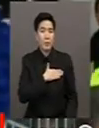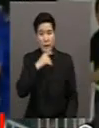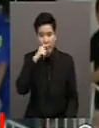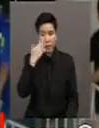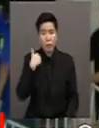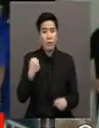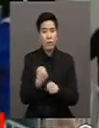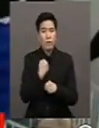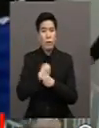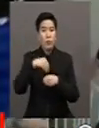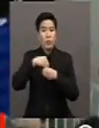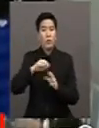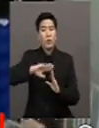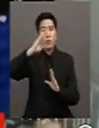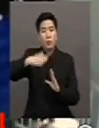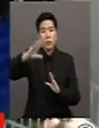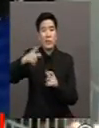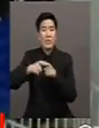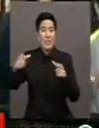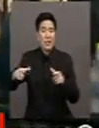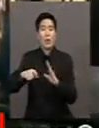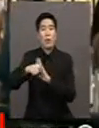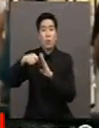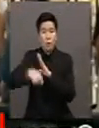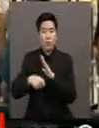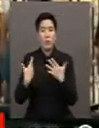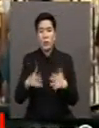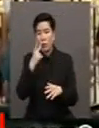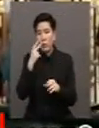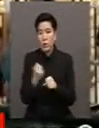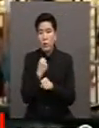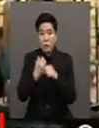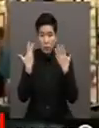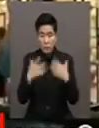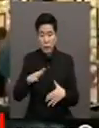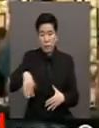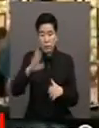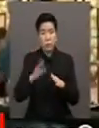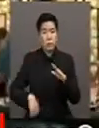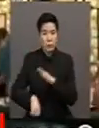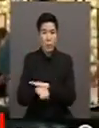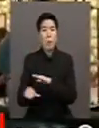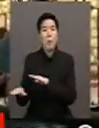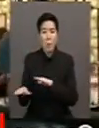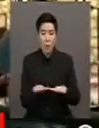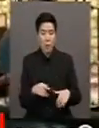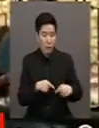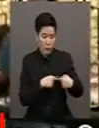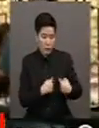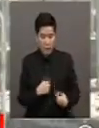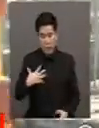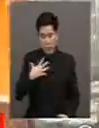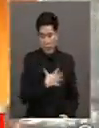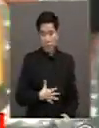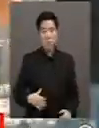ที่ไปเก็บตัวที่กิเลนวัลเล่จังหวัดนครราชสีมาตั้งแต่วันที่29ตุลาคมที่ผ่านมาตั้งแต่ทุกคนครับมีความพร้อมทั้งร่างกายและจิตใจเป็นอย่างม